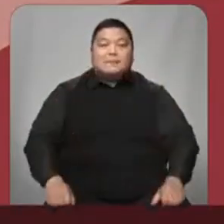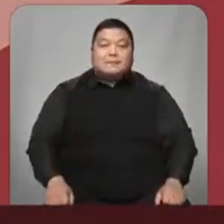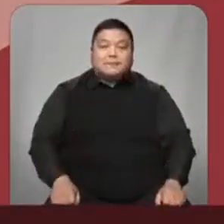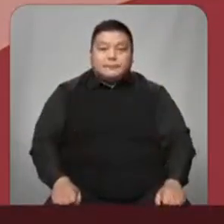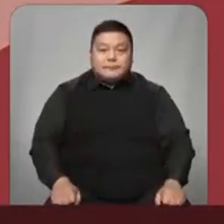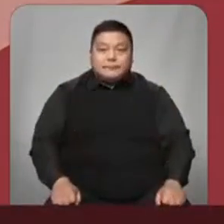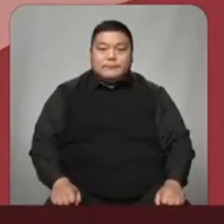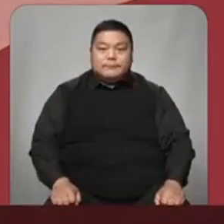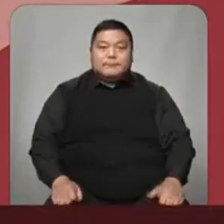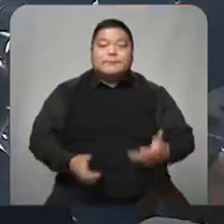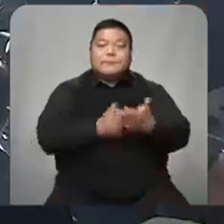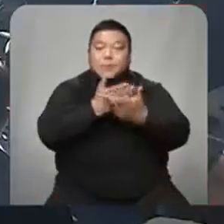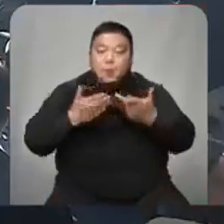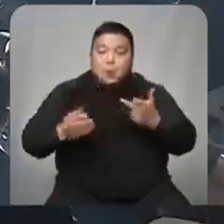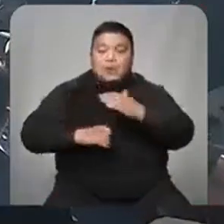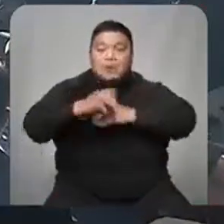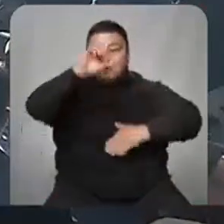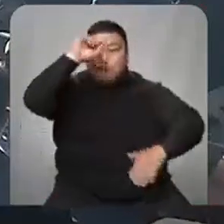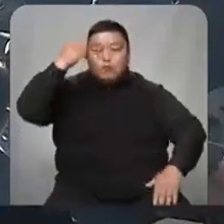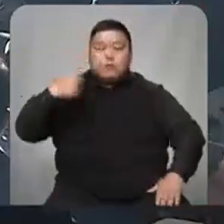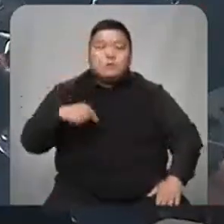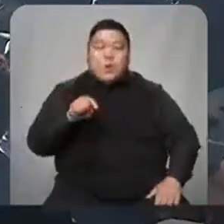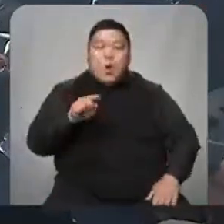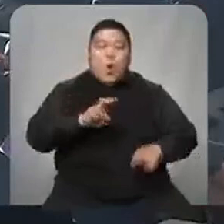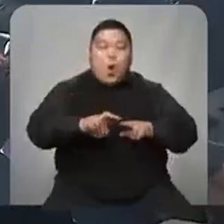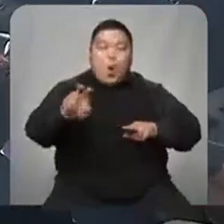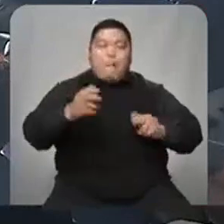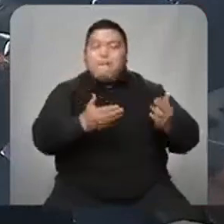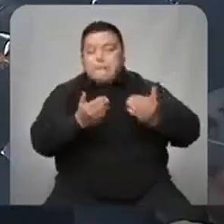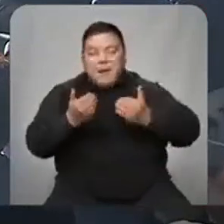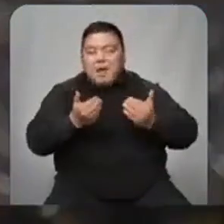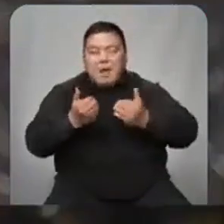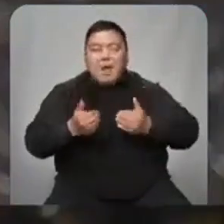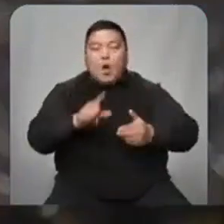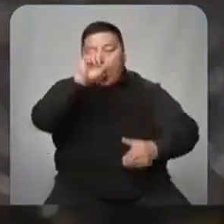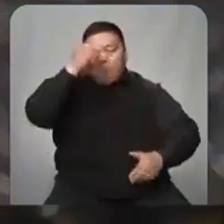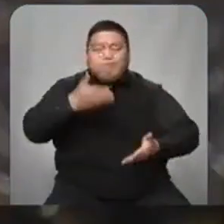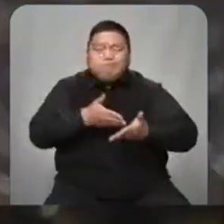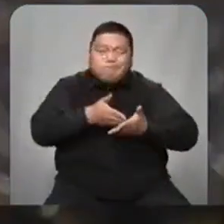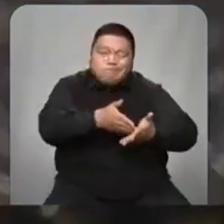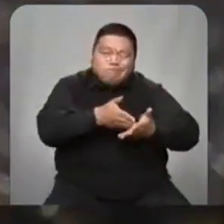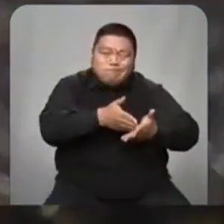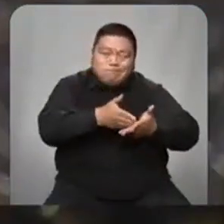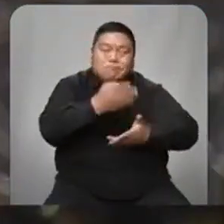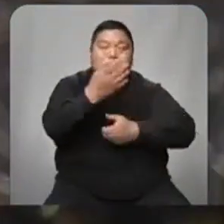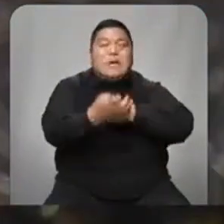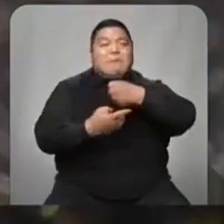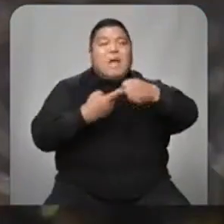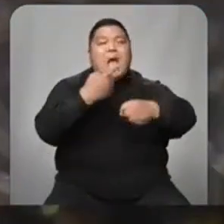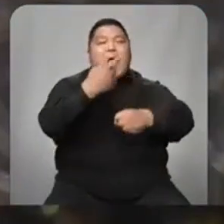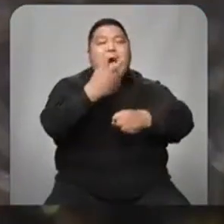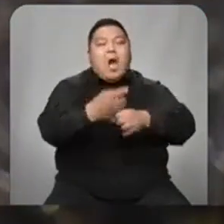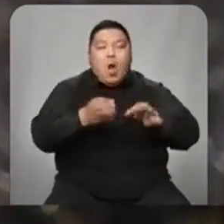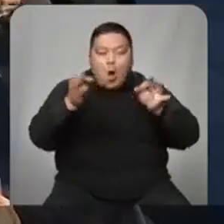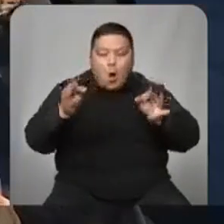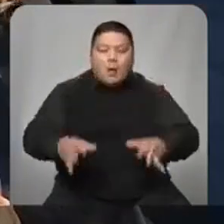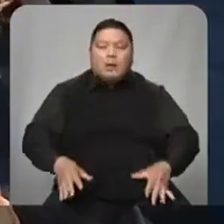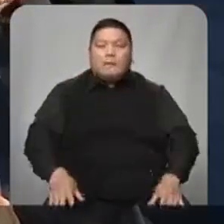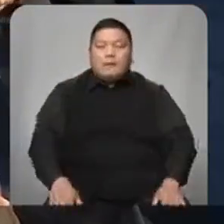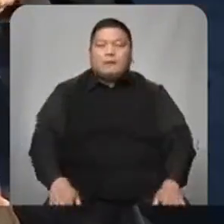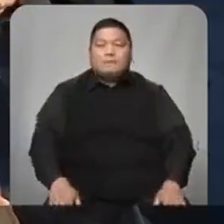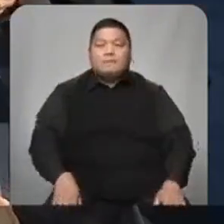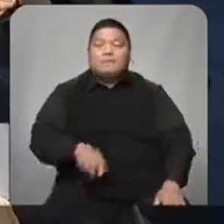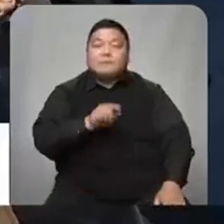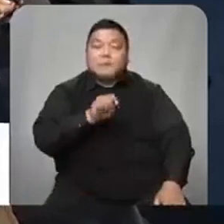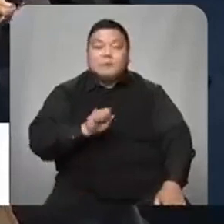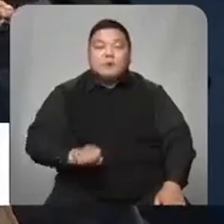자리입니다. 강원도와 양양군이 설악산 케이블카 유치 계획을 정부에 처음 건의한 이후 41년 만입니다. 오색 케이블카